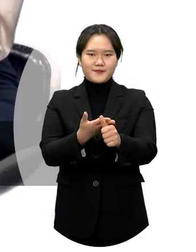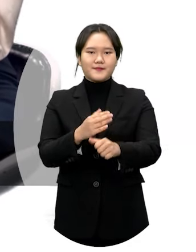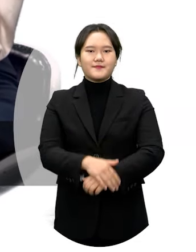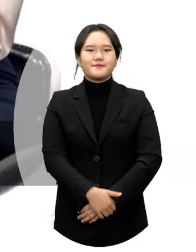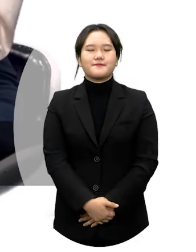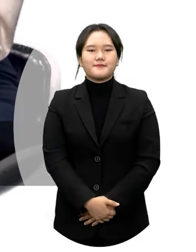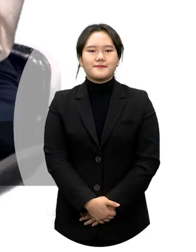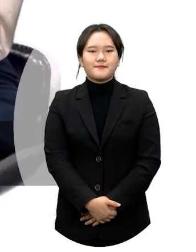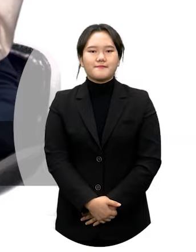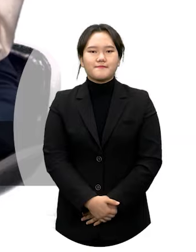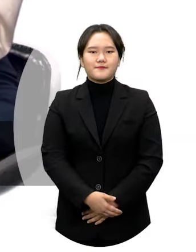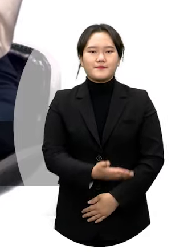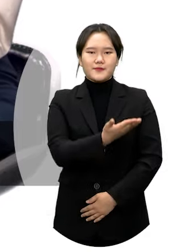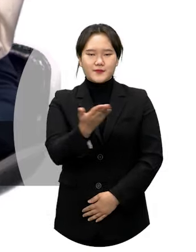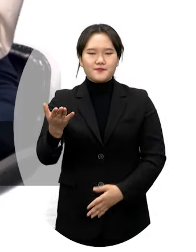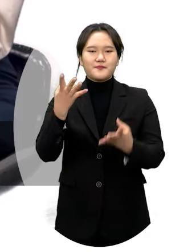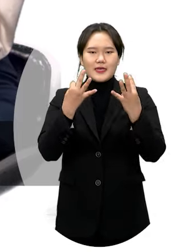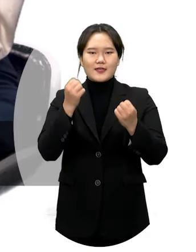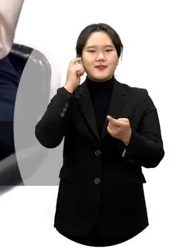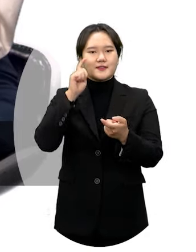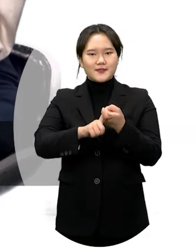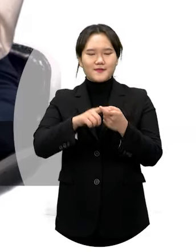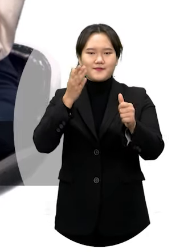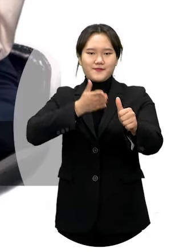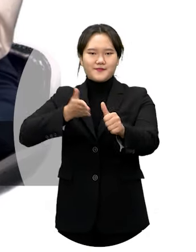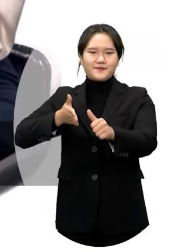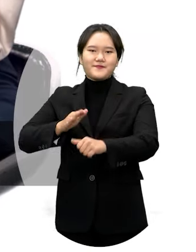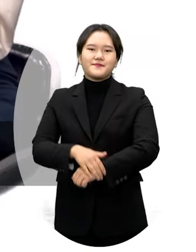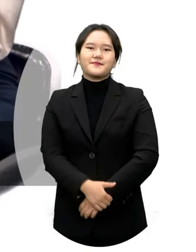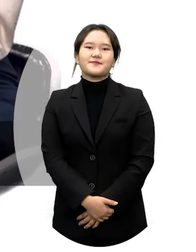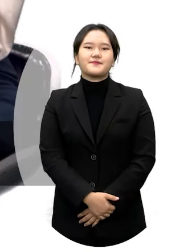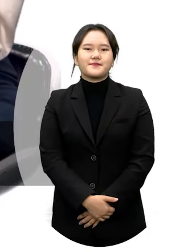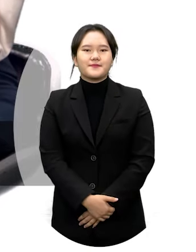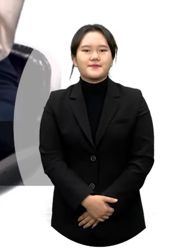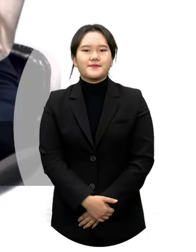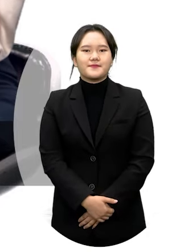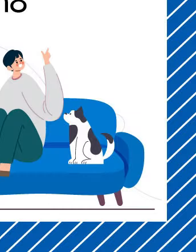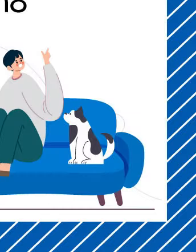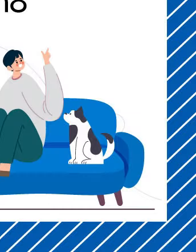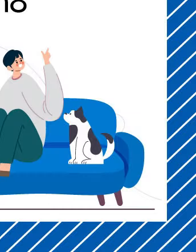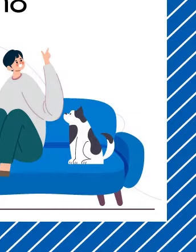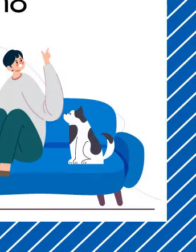종종 전해드리도록 하겠습니다. 시민 여러분들의 많은 관심 부탁드릴게요.